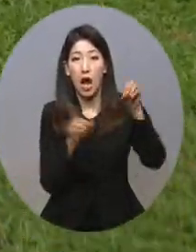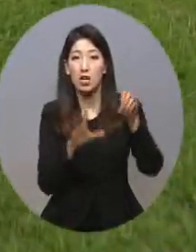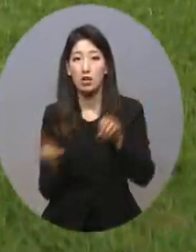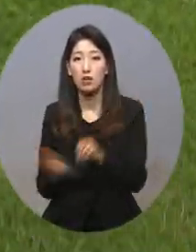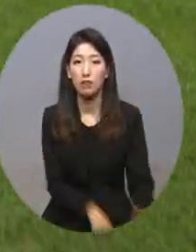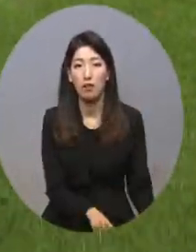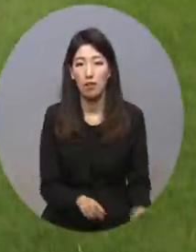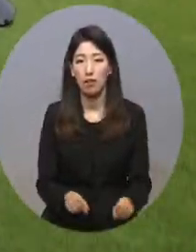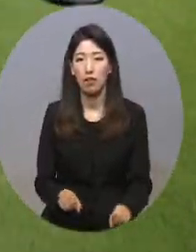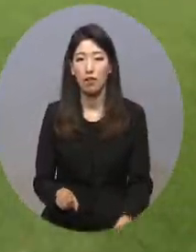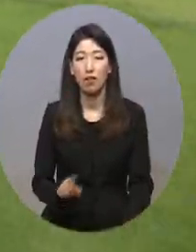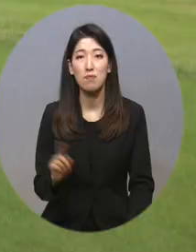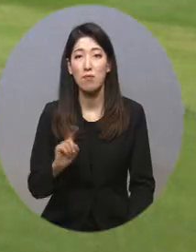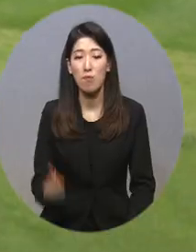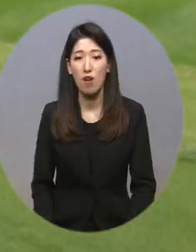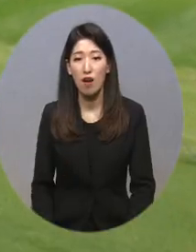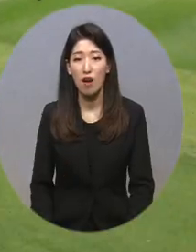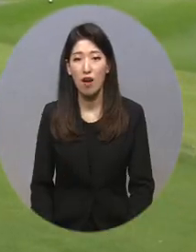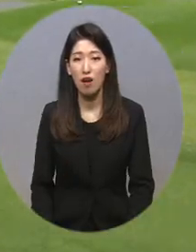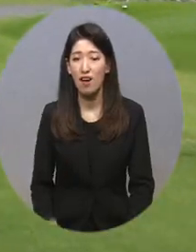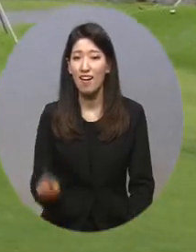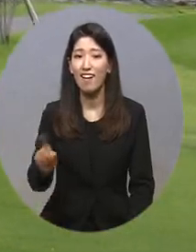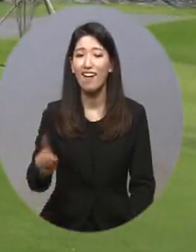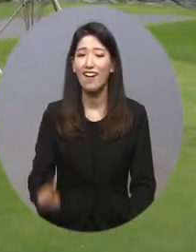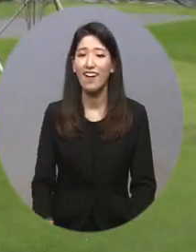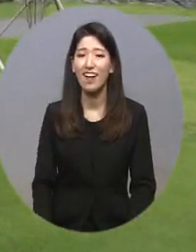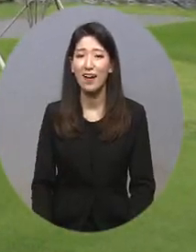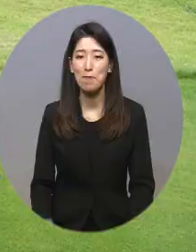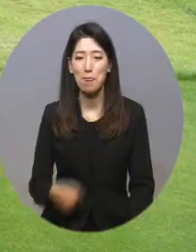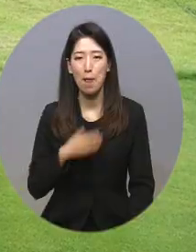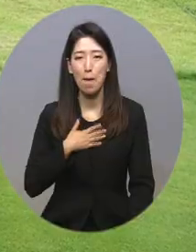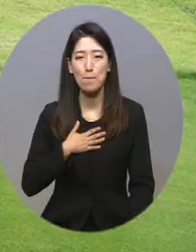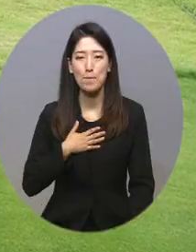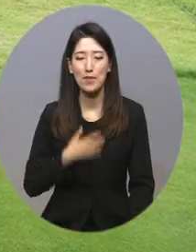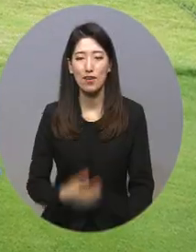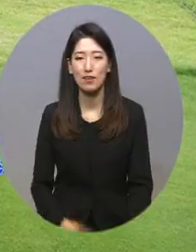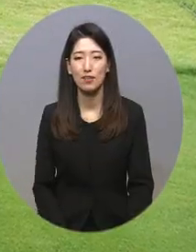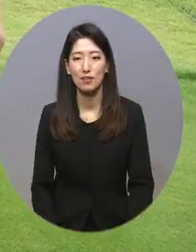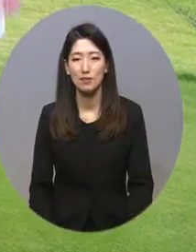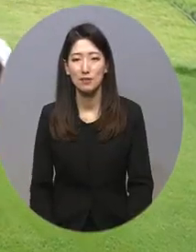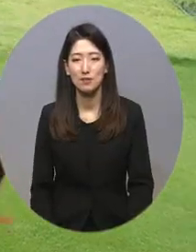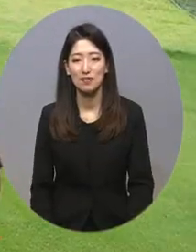형 뭐야 엑스맨이야? 뭐야? 오마.